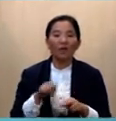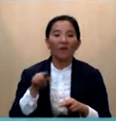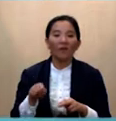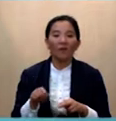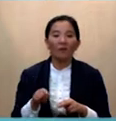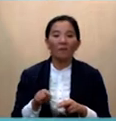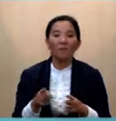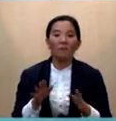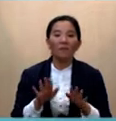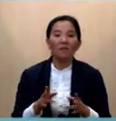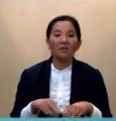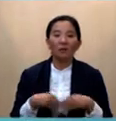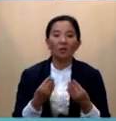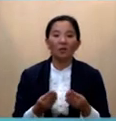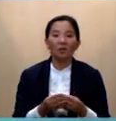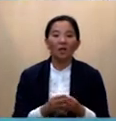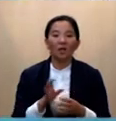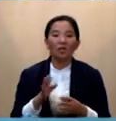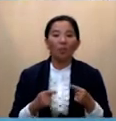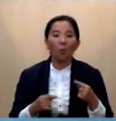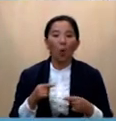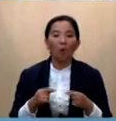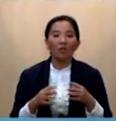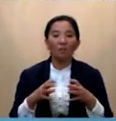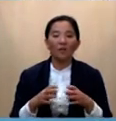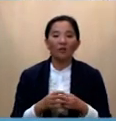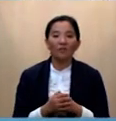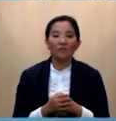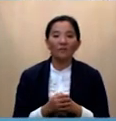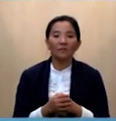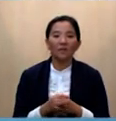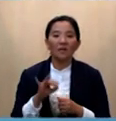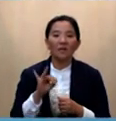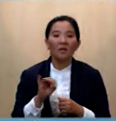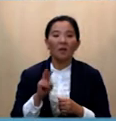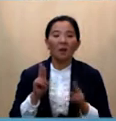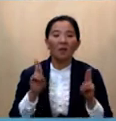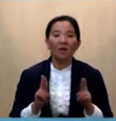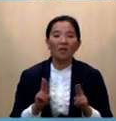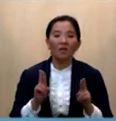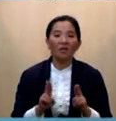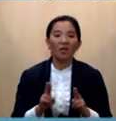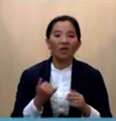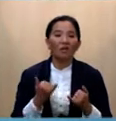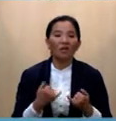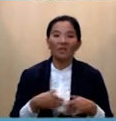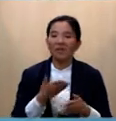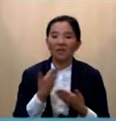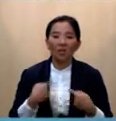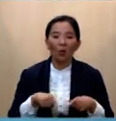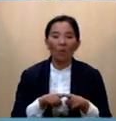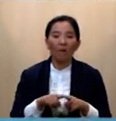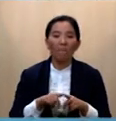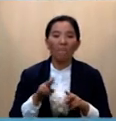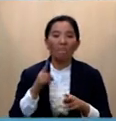этом месте дается спорный мяч. И, как правило, сейчас нет такого понятия.